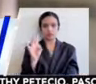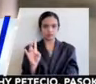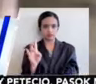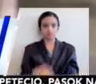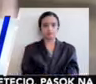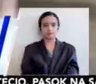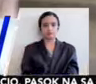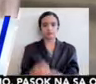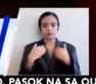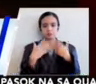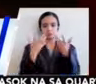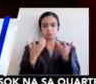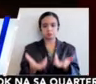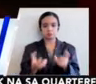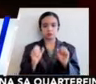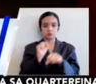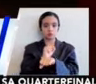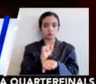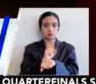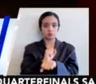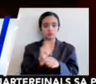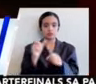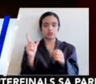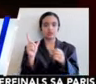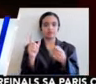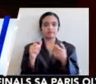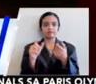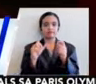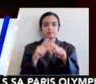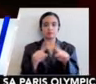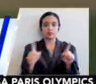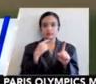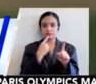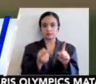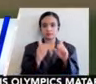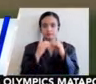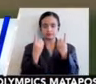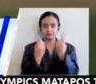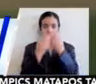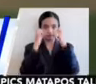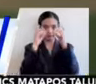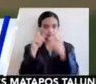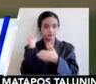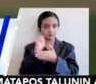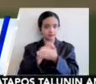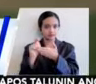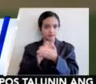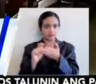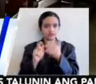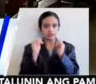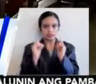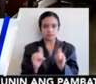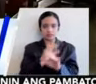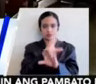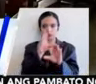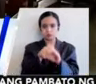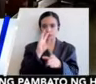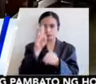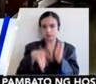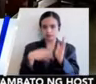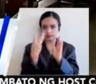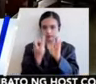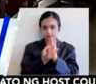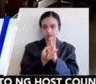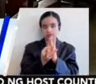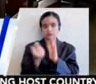ng mga guro sa bagong curriculum. Pero sabi ng Education Secretary, pasok pa rin sa 6 na oras sa pagtuturo ang 8 subjects